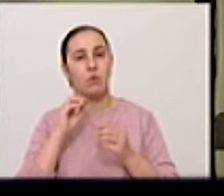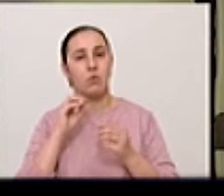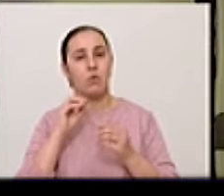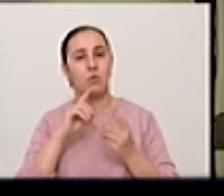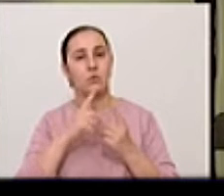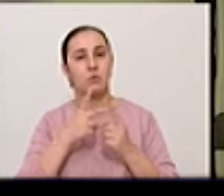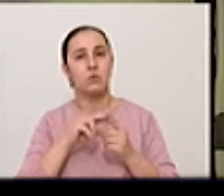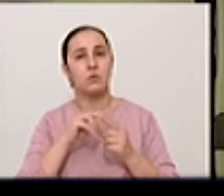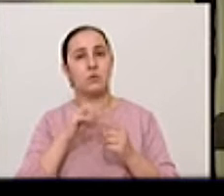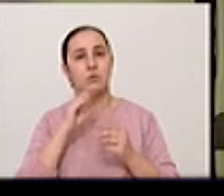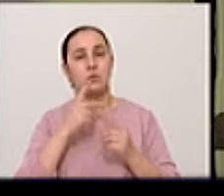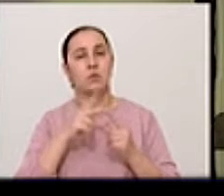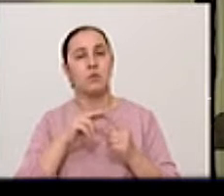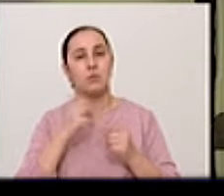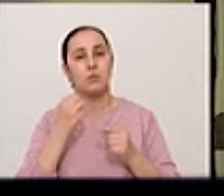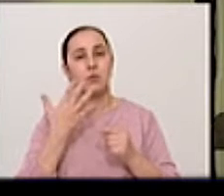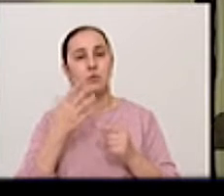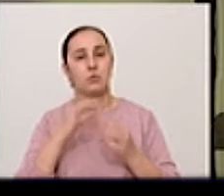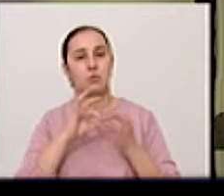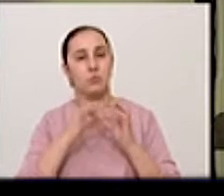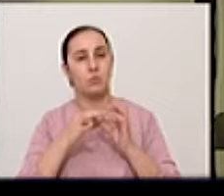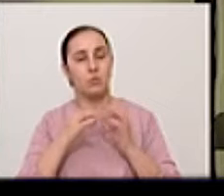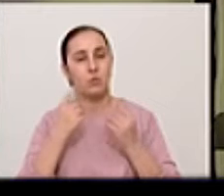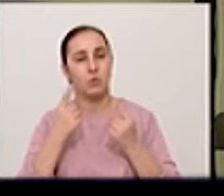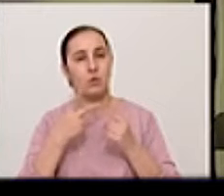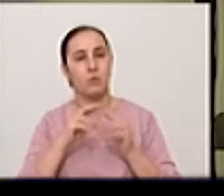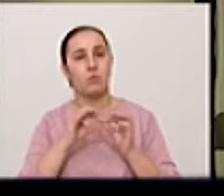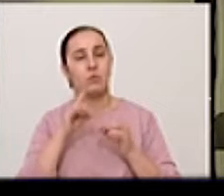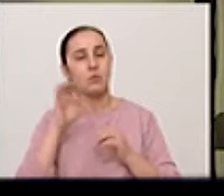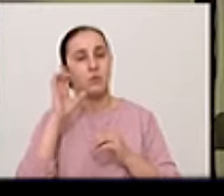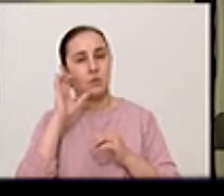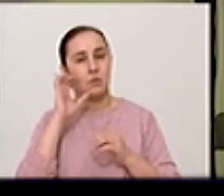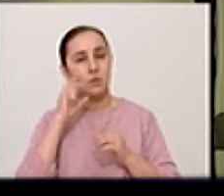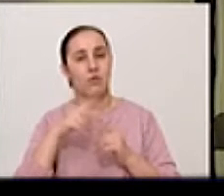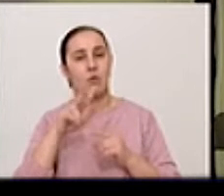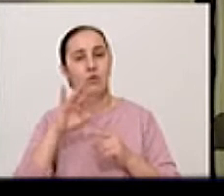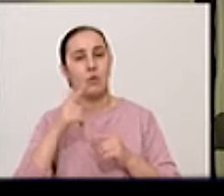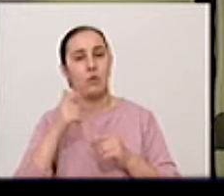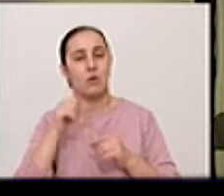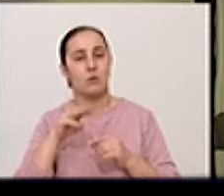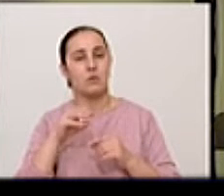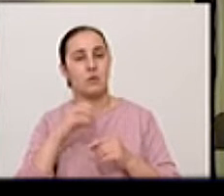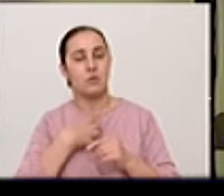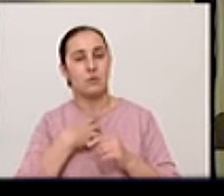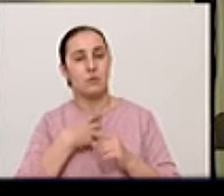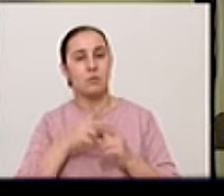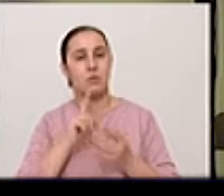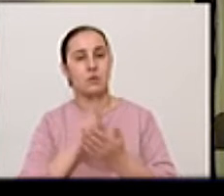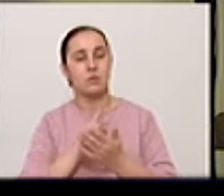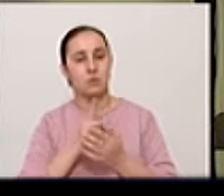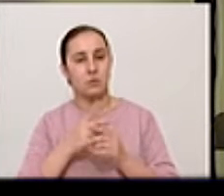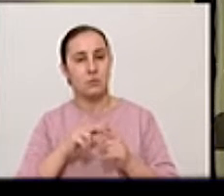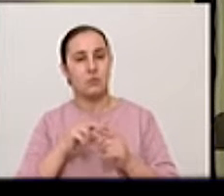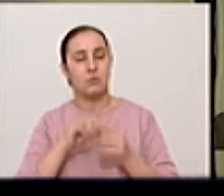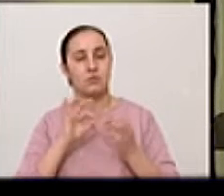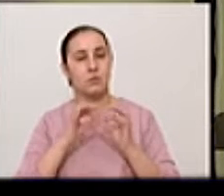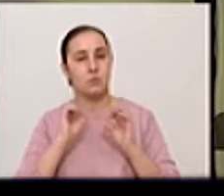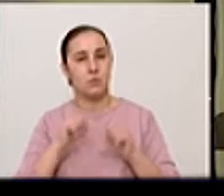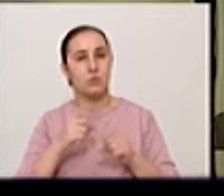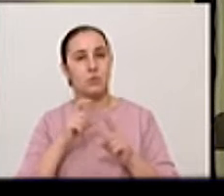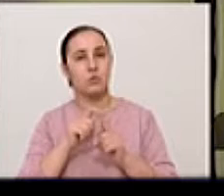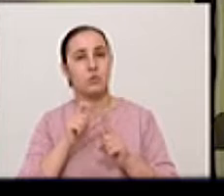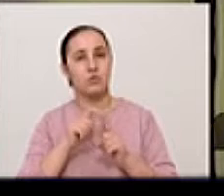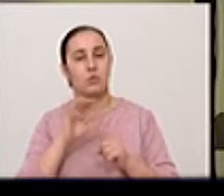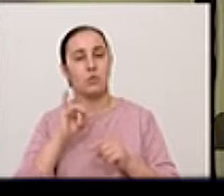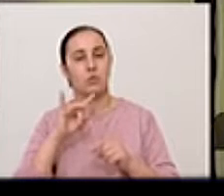so'zlarning talaffuzi esa birmuncha murakkab. Uni tinglash, lug'at asosida mashq qilish bilan o'zlashtirish mumkin.